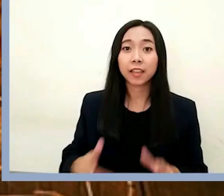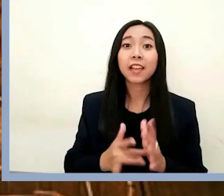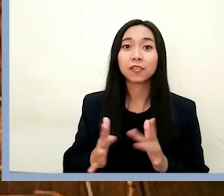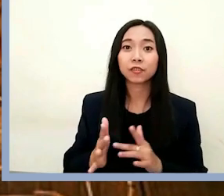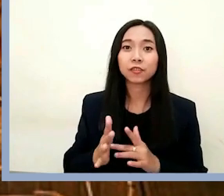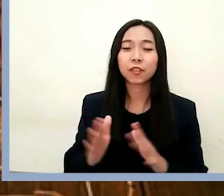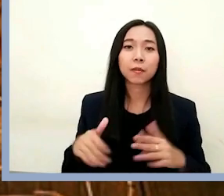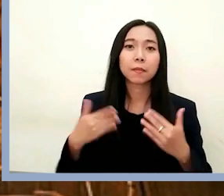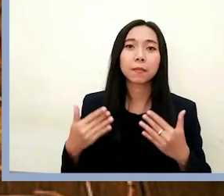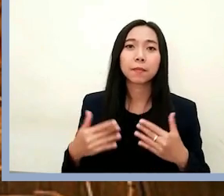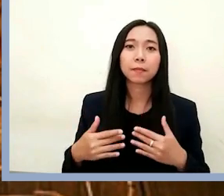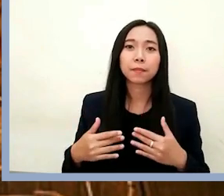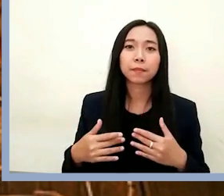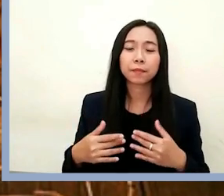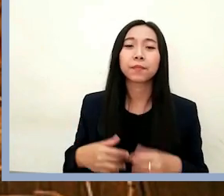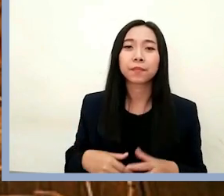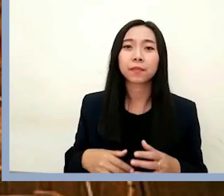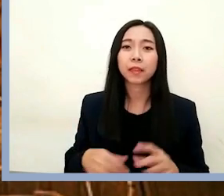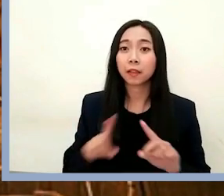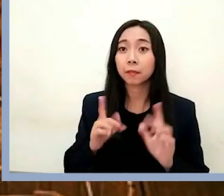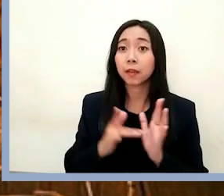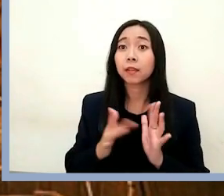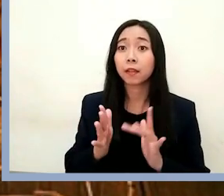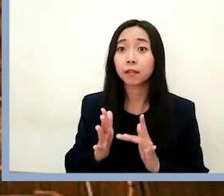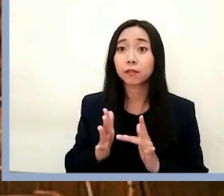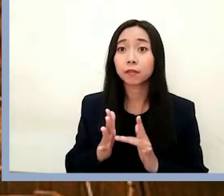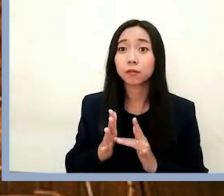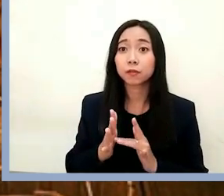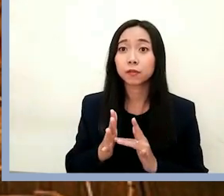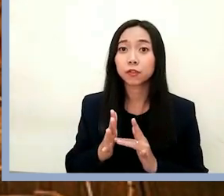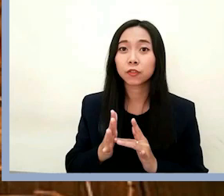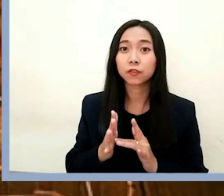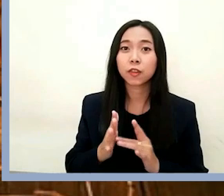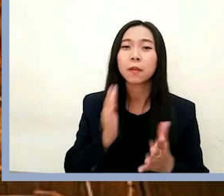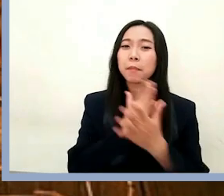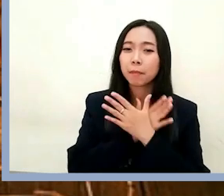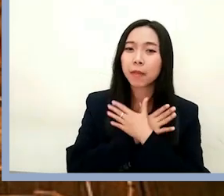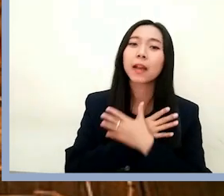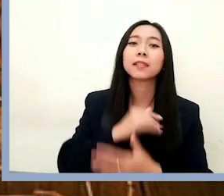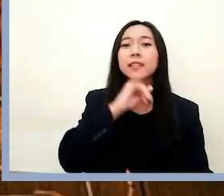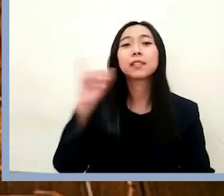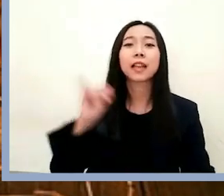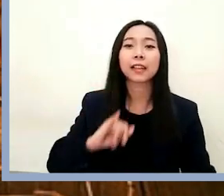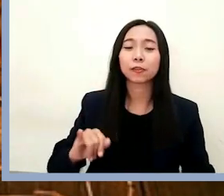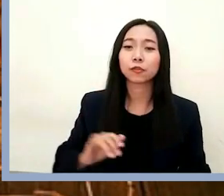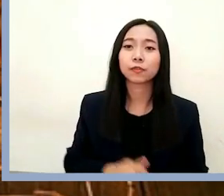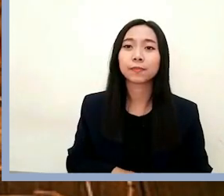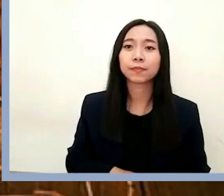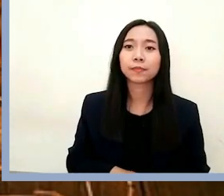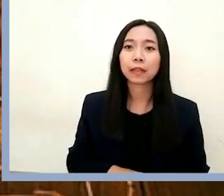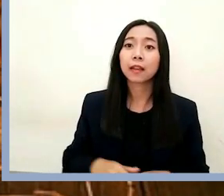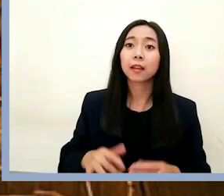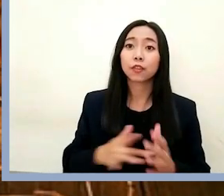memperlakukan sukses dengan penuh kasih Yesus yang begitu